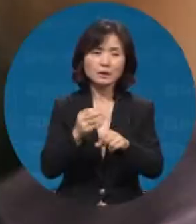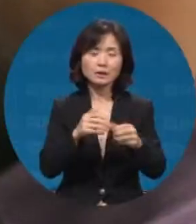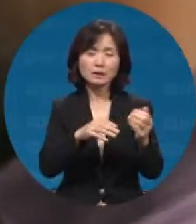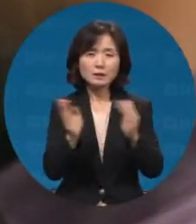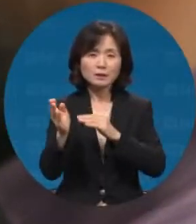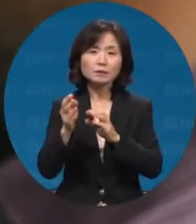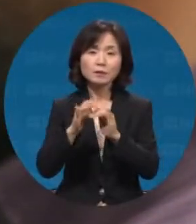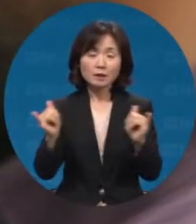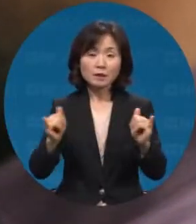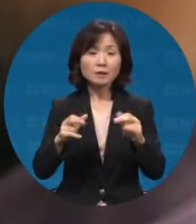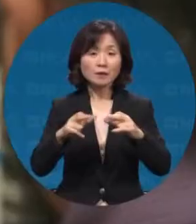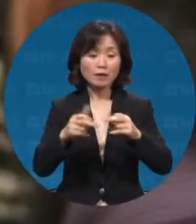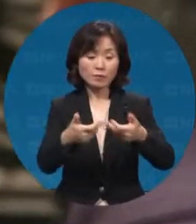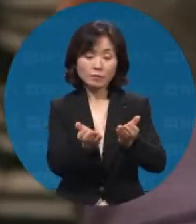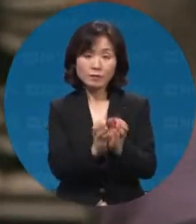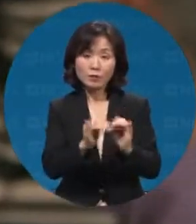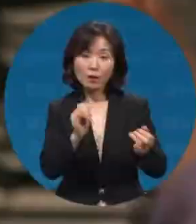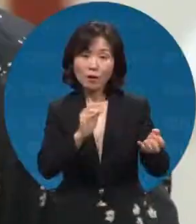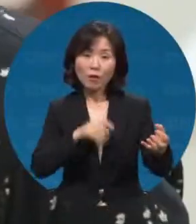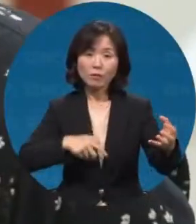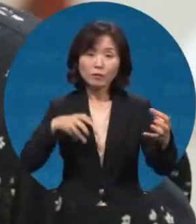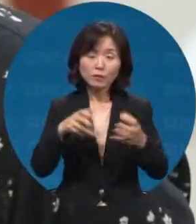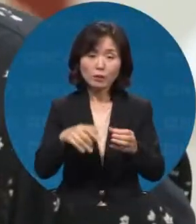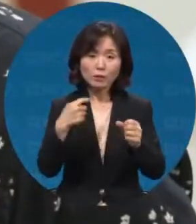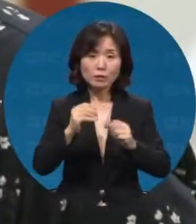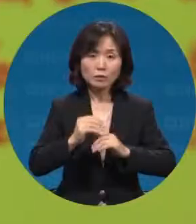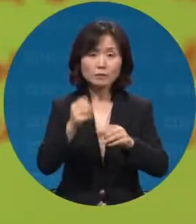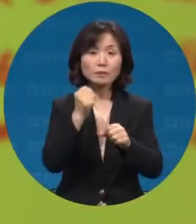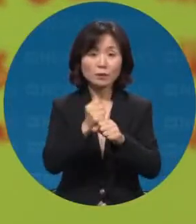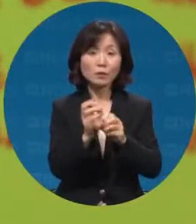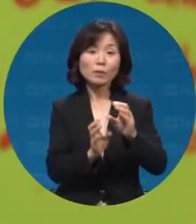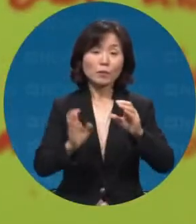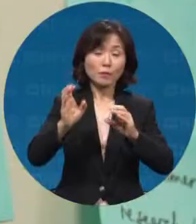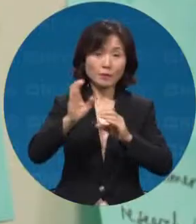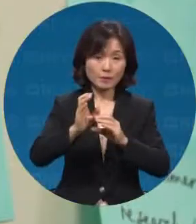장애인 커뮤니티와 협력해 교육 과정을 만들고 보완했습니다.